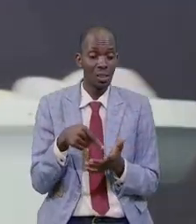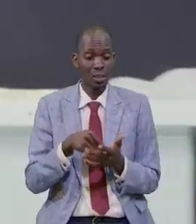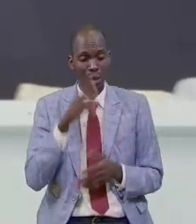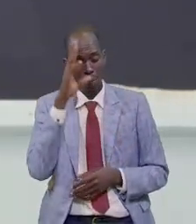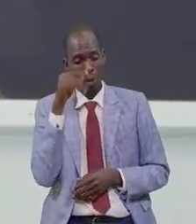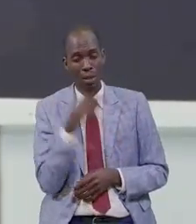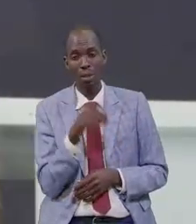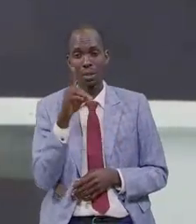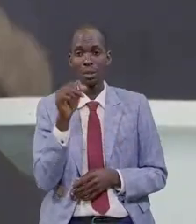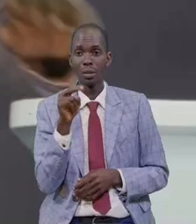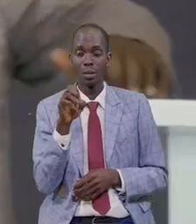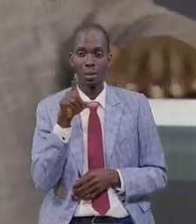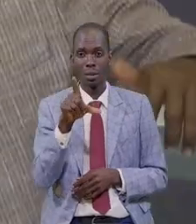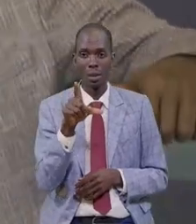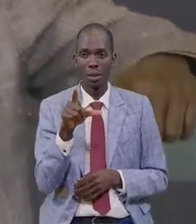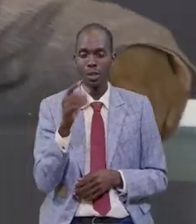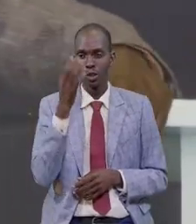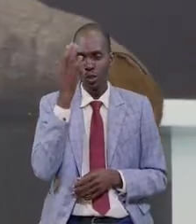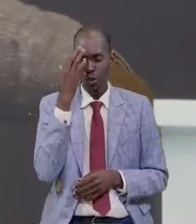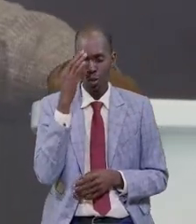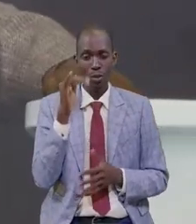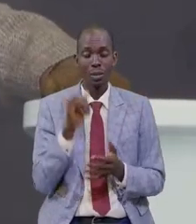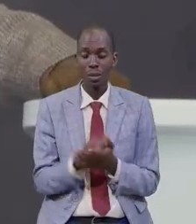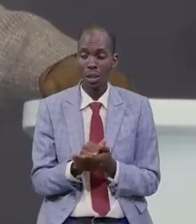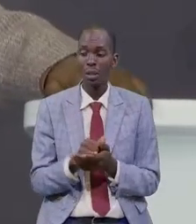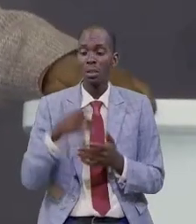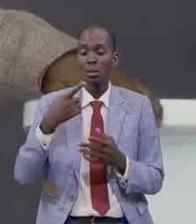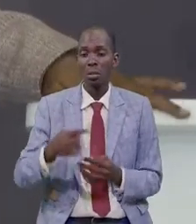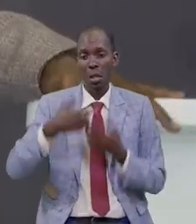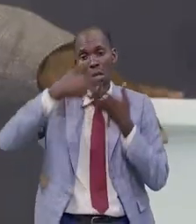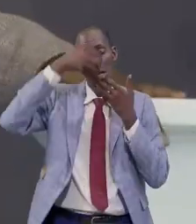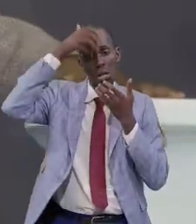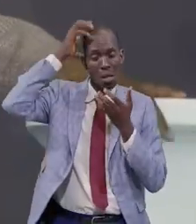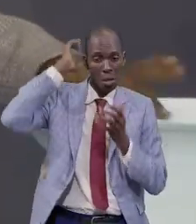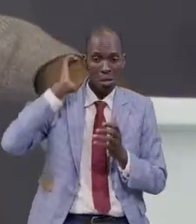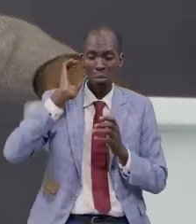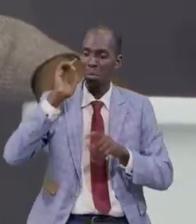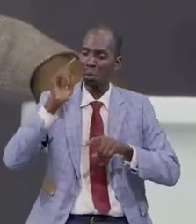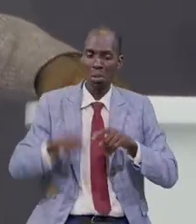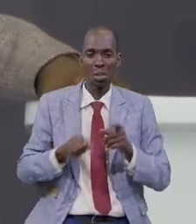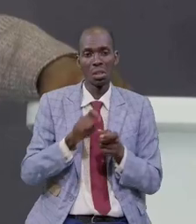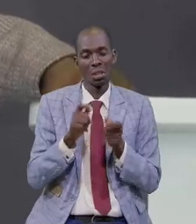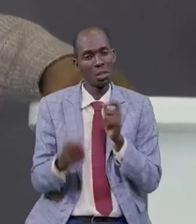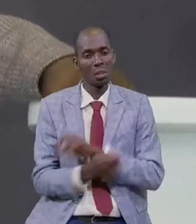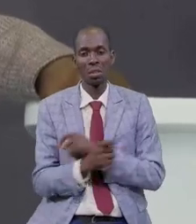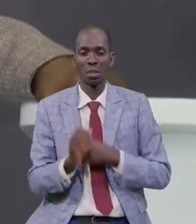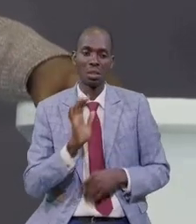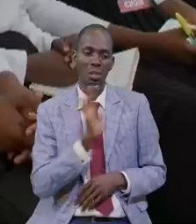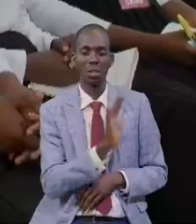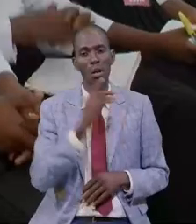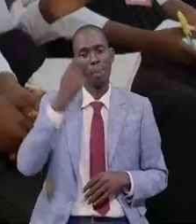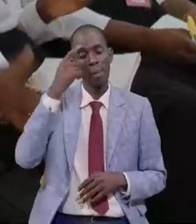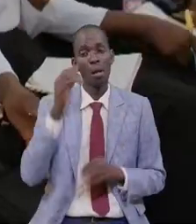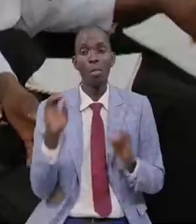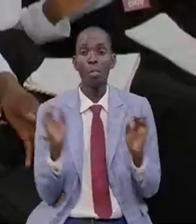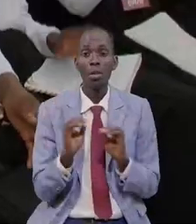la fausse au lion ne va pas changer sa pensée rien de négatif ne